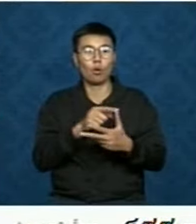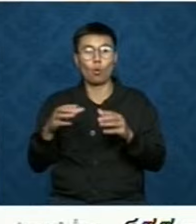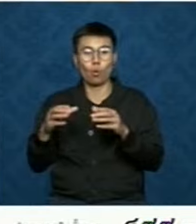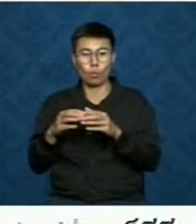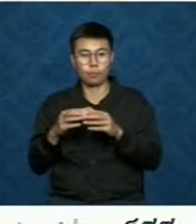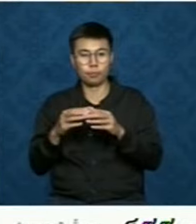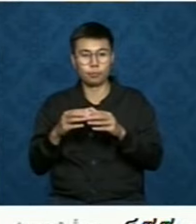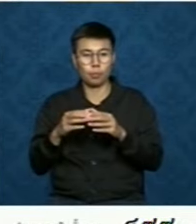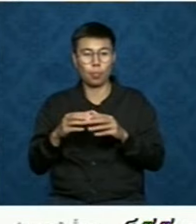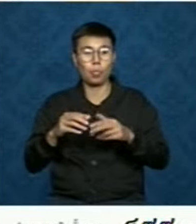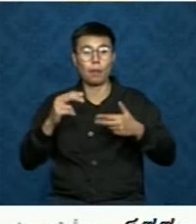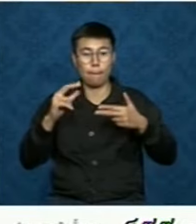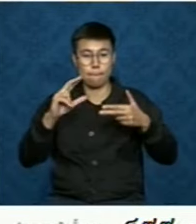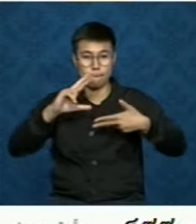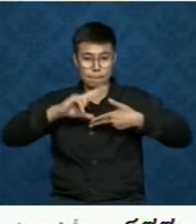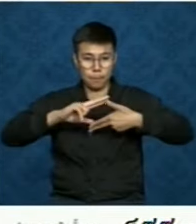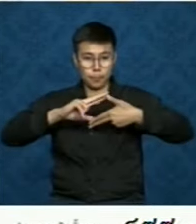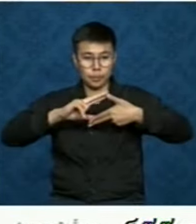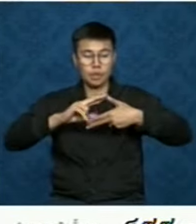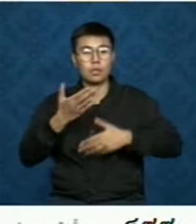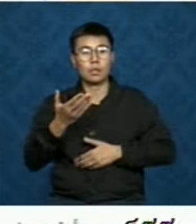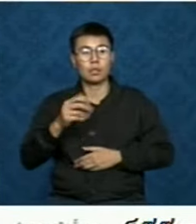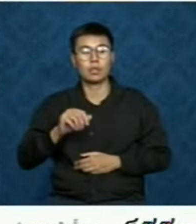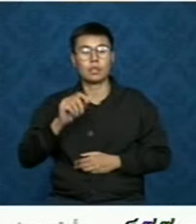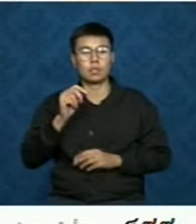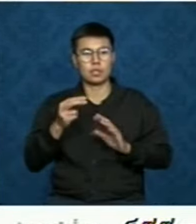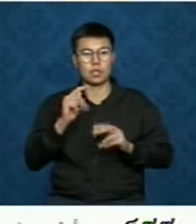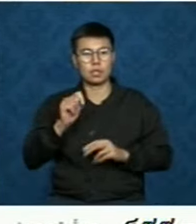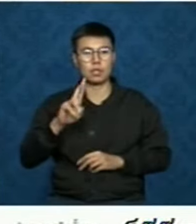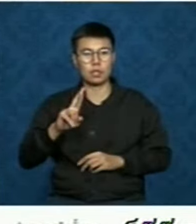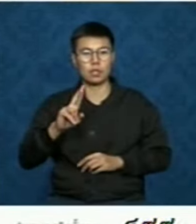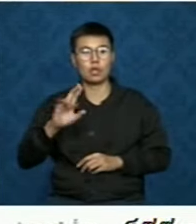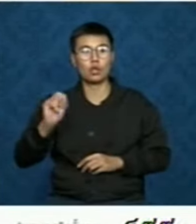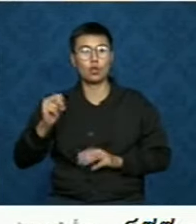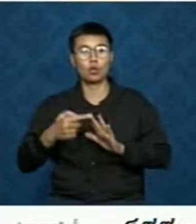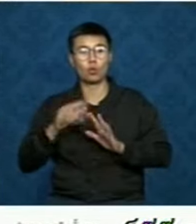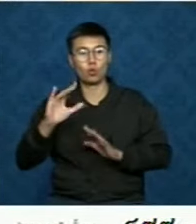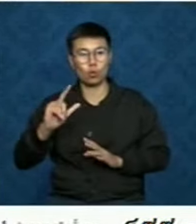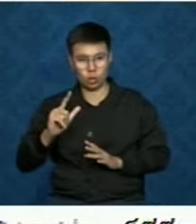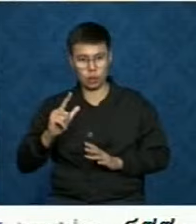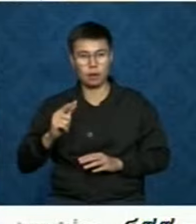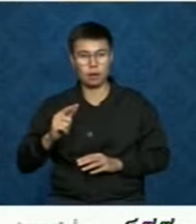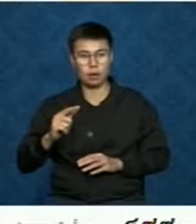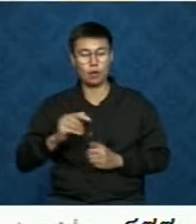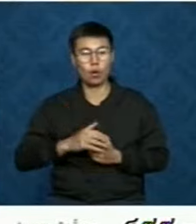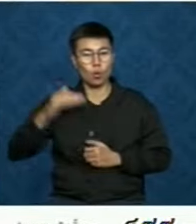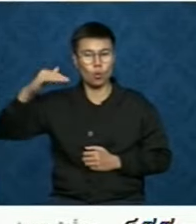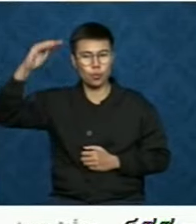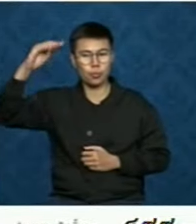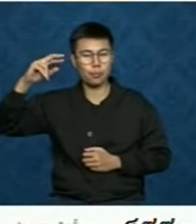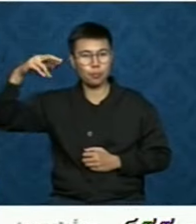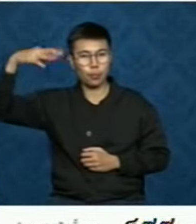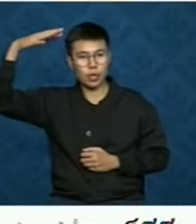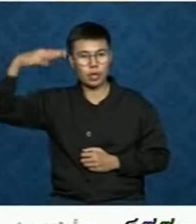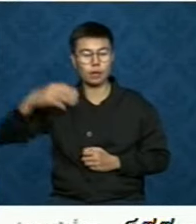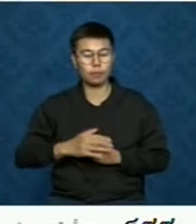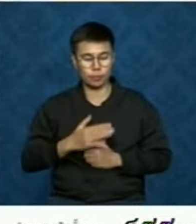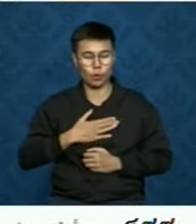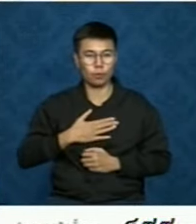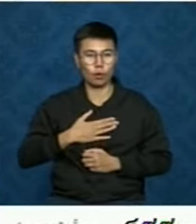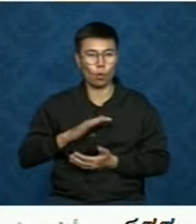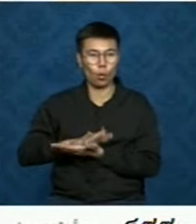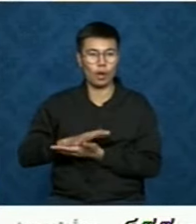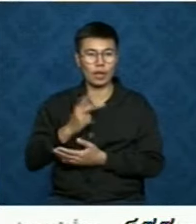พลังประชารัฐเสนอโดยท่านตรีนุชเทียนทองรุ่นพี่โรงเรียนผมเนี่ยนะครับร่างของพรรคประชาธิปัตย์ที่เสนอ